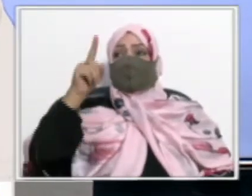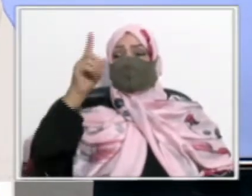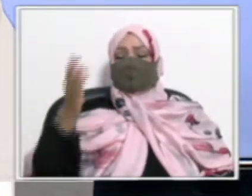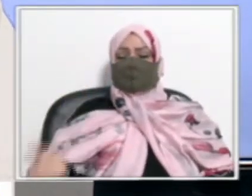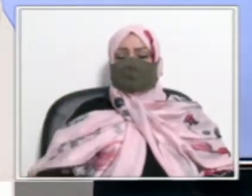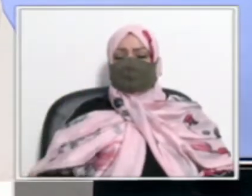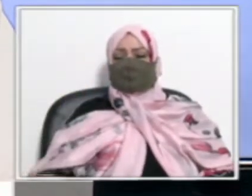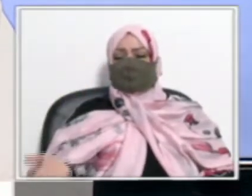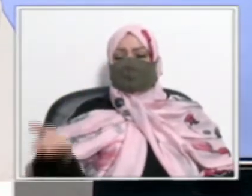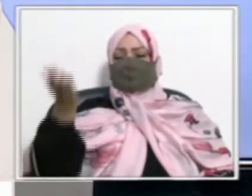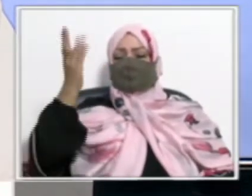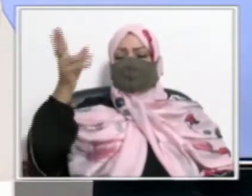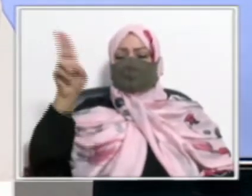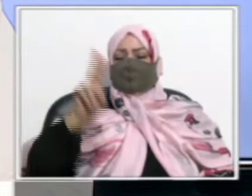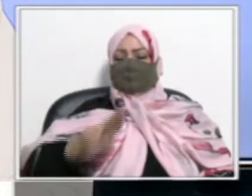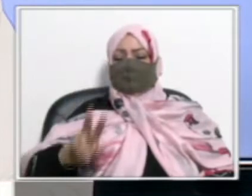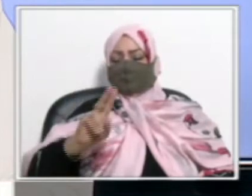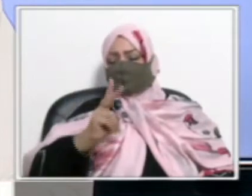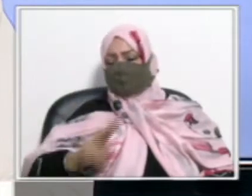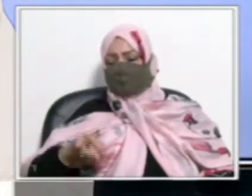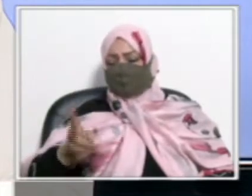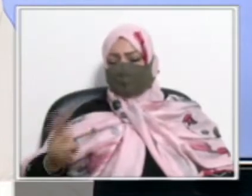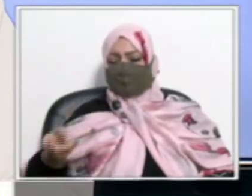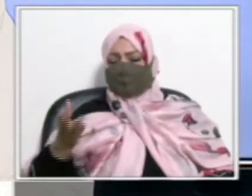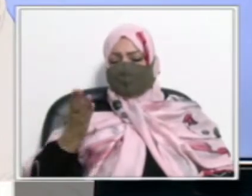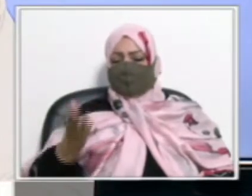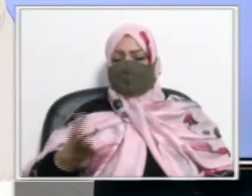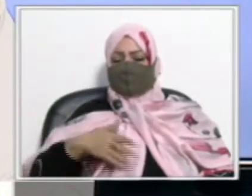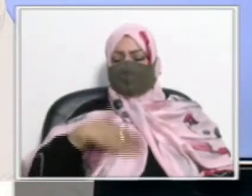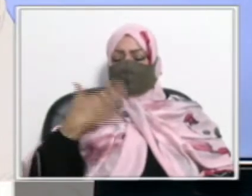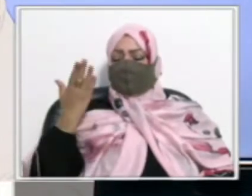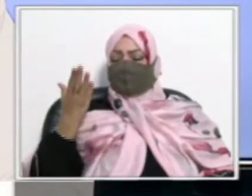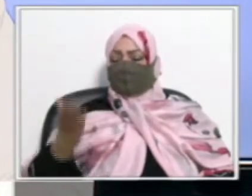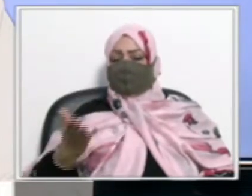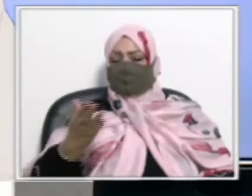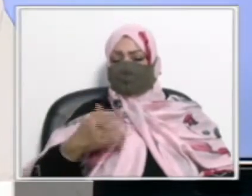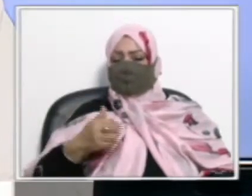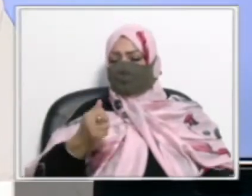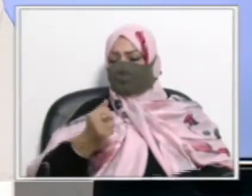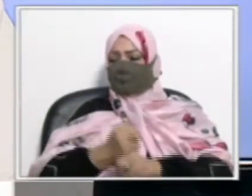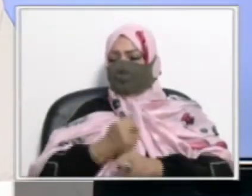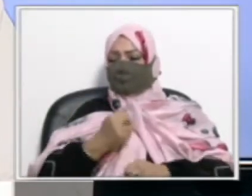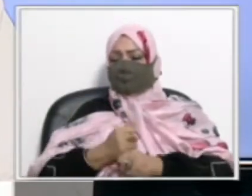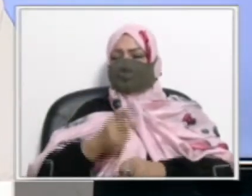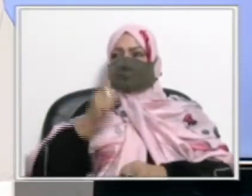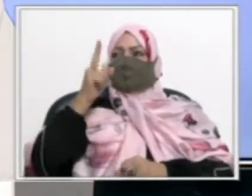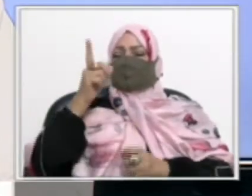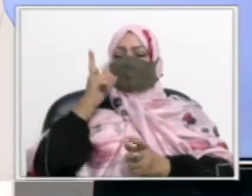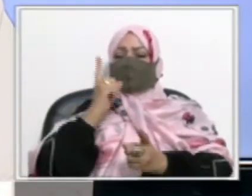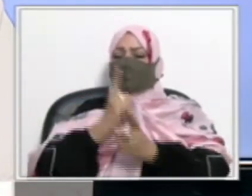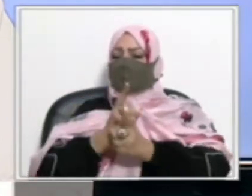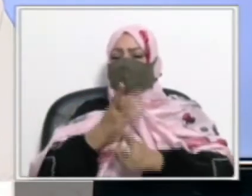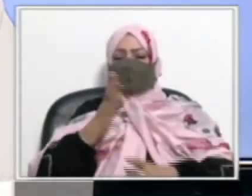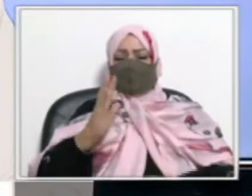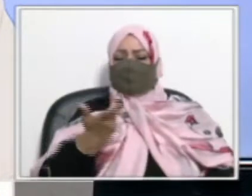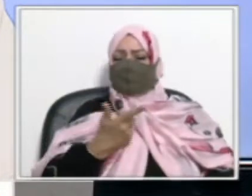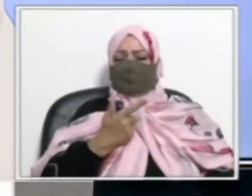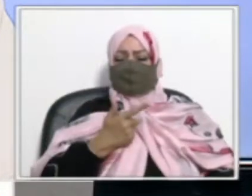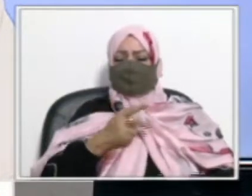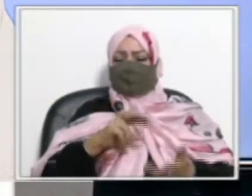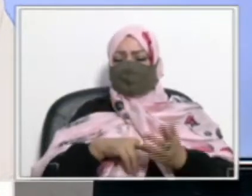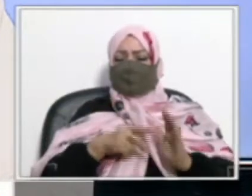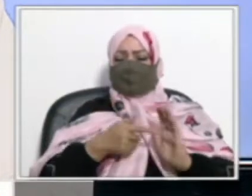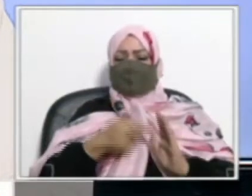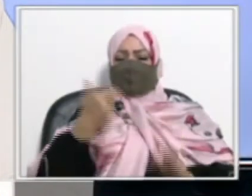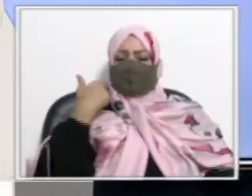ويوم الموقف ويوم يوم الصراع وجهنم مسعورة تفور تكاد تميز من